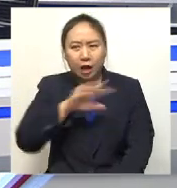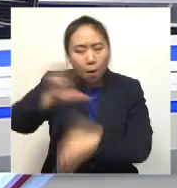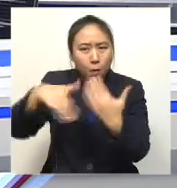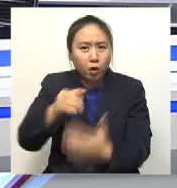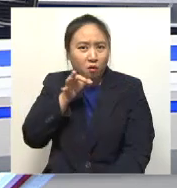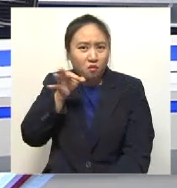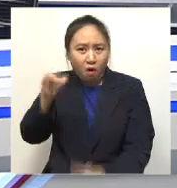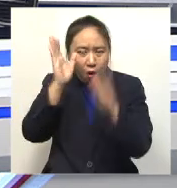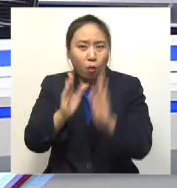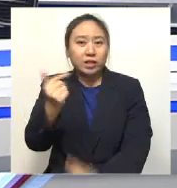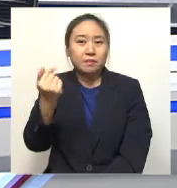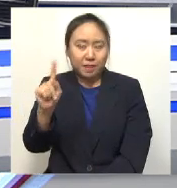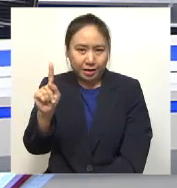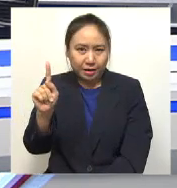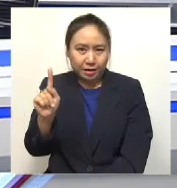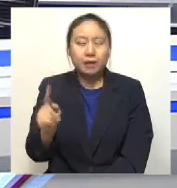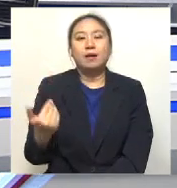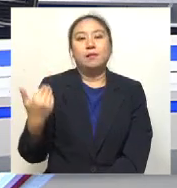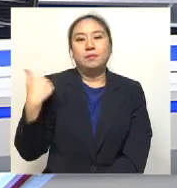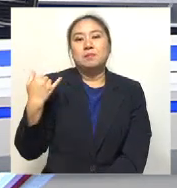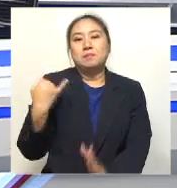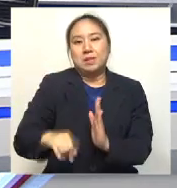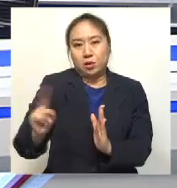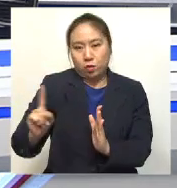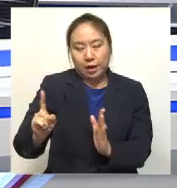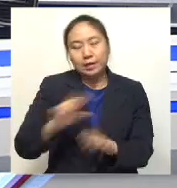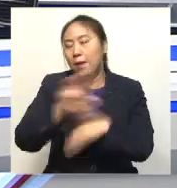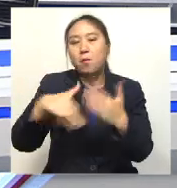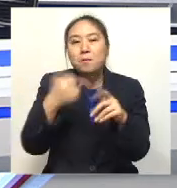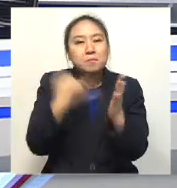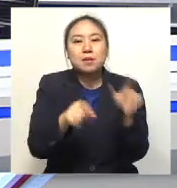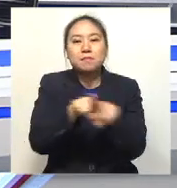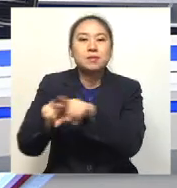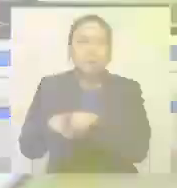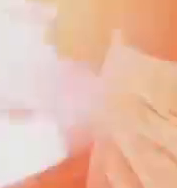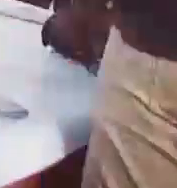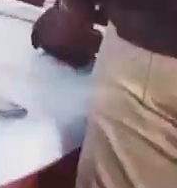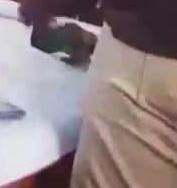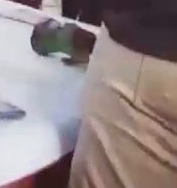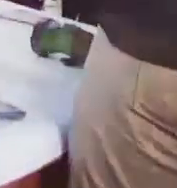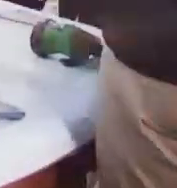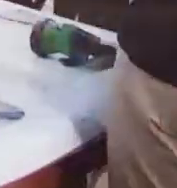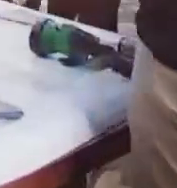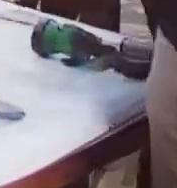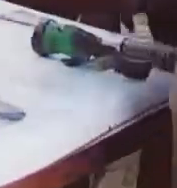าทั้งหมด11คนนะคะก็ได้มีการใช้ข้อหาร่วมกันทั้งหมดค่ะ